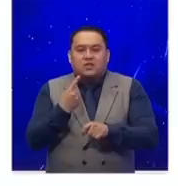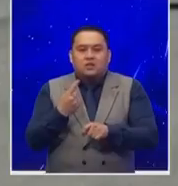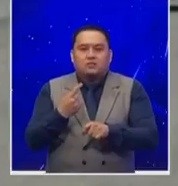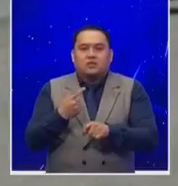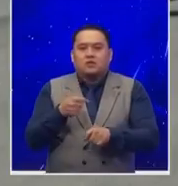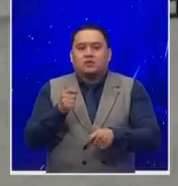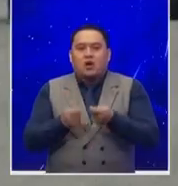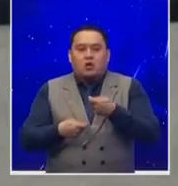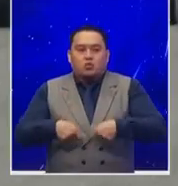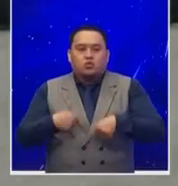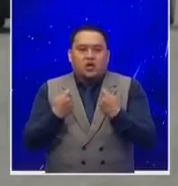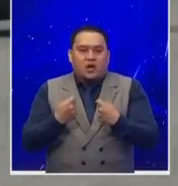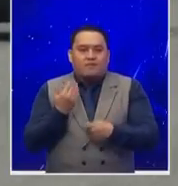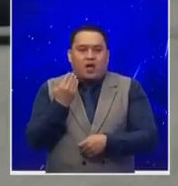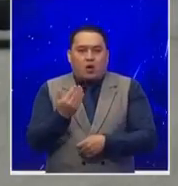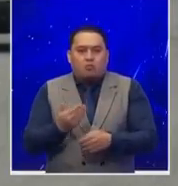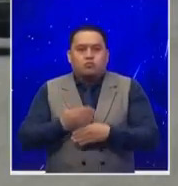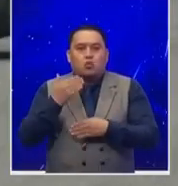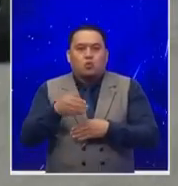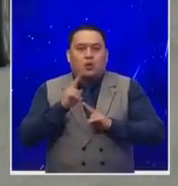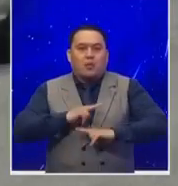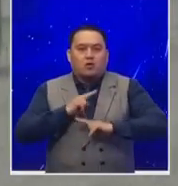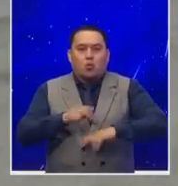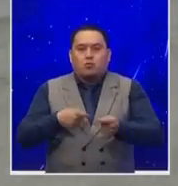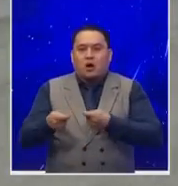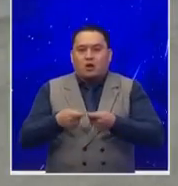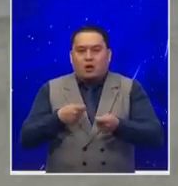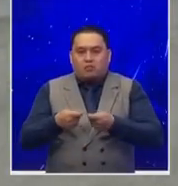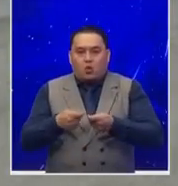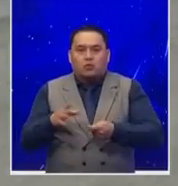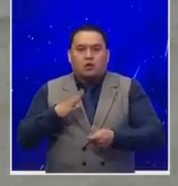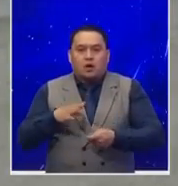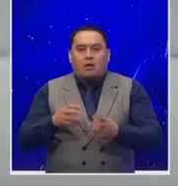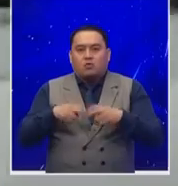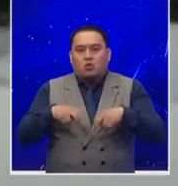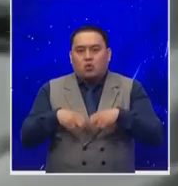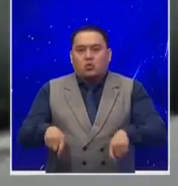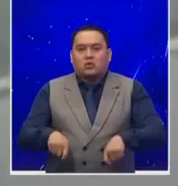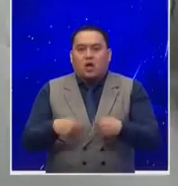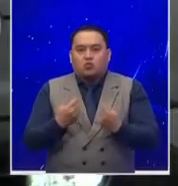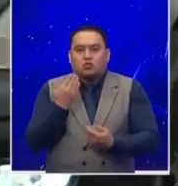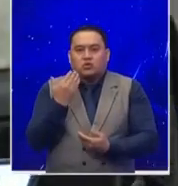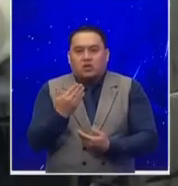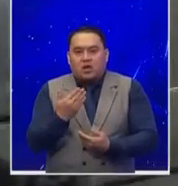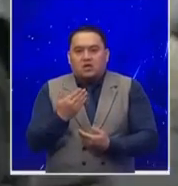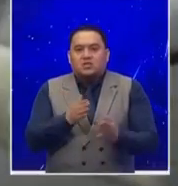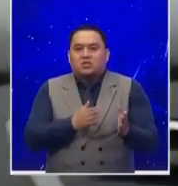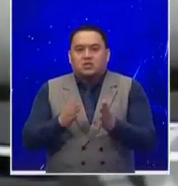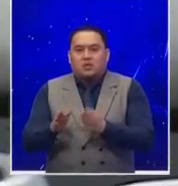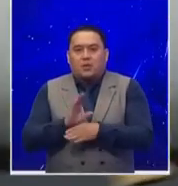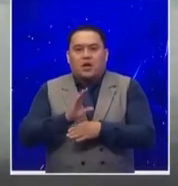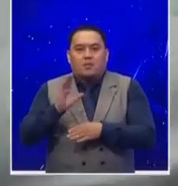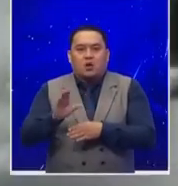реестром административных правонарушений, после чего сотрудники управления Адемпола обрабатывают данное нарушение. Далее система